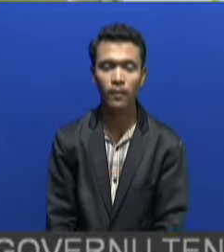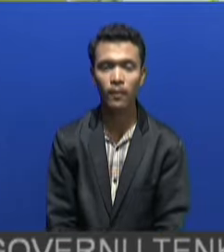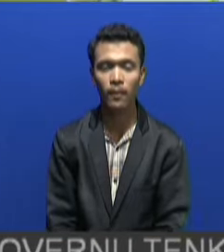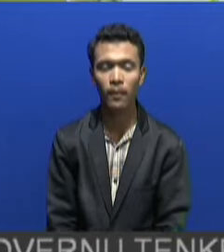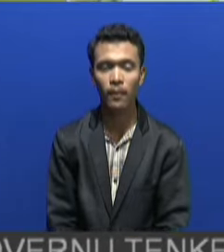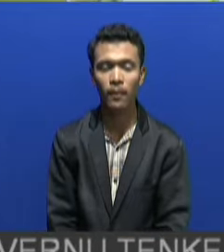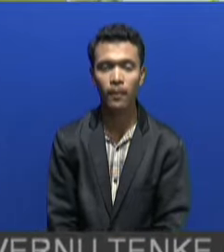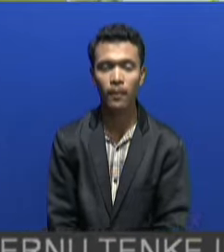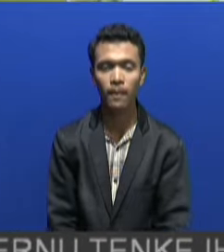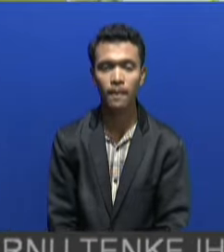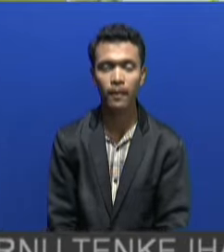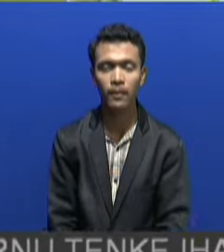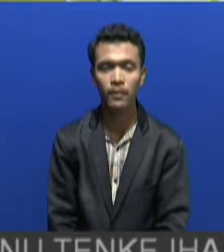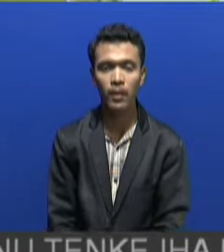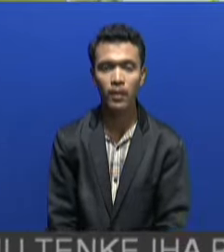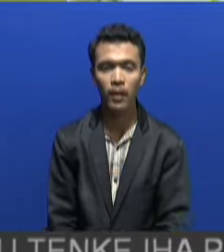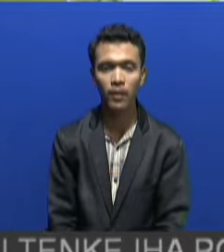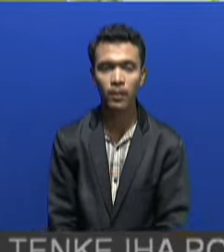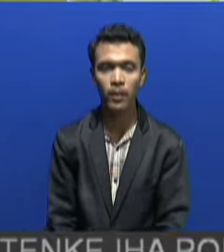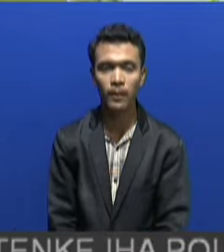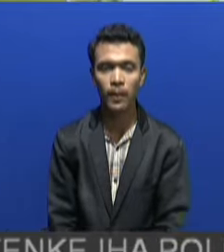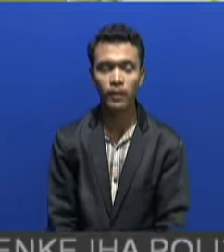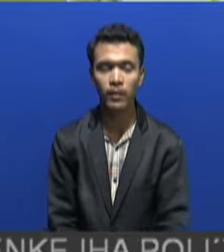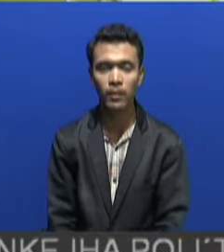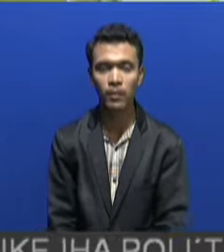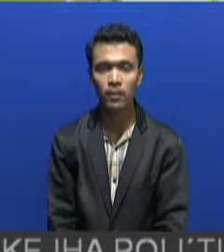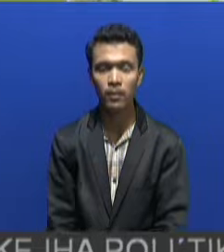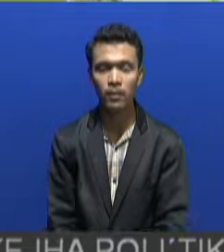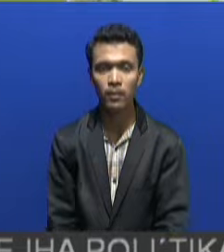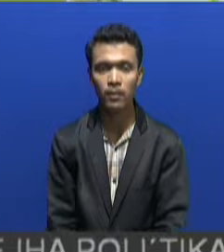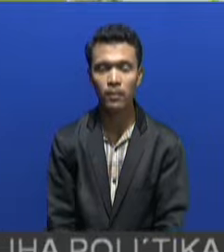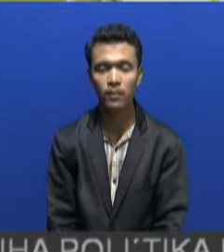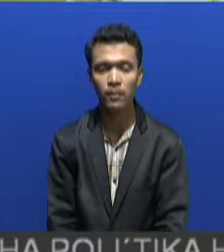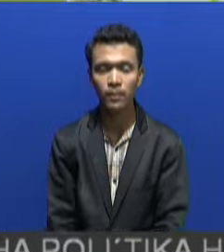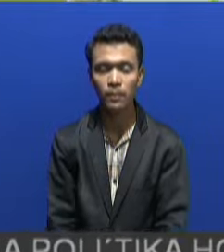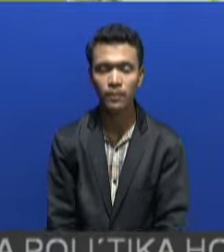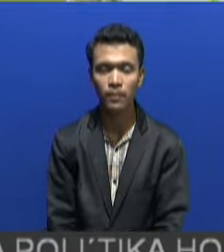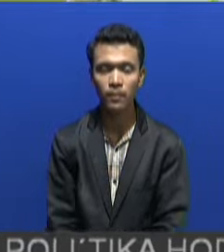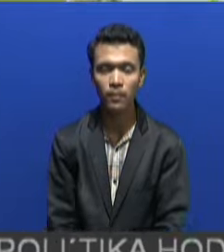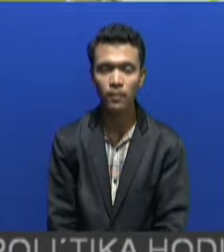maka informasaun badak lebe atu relata dit baita botsira iha oportunidade dene i husi Santa Cruz Dili